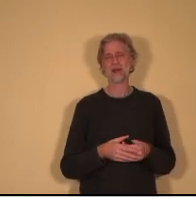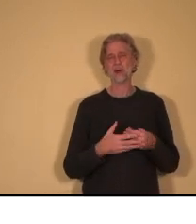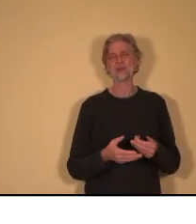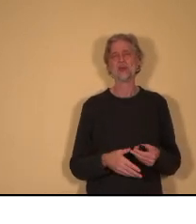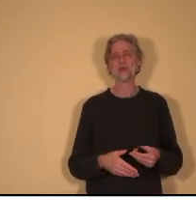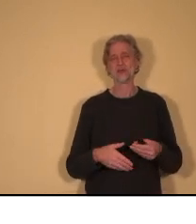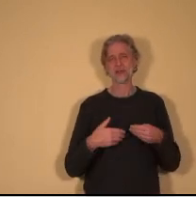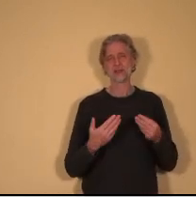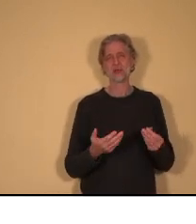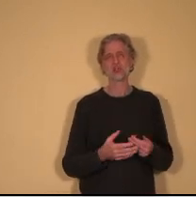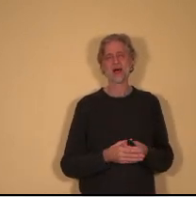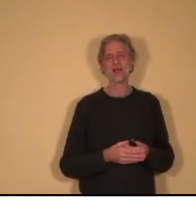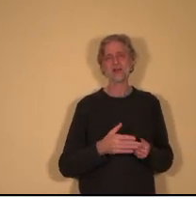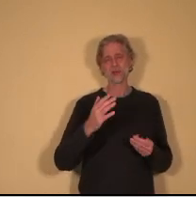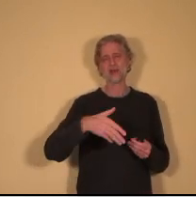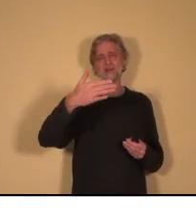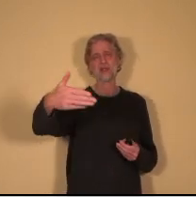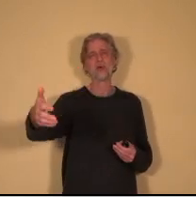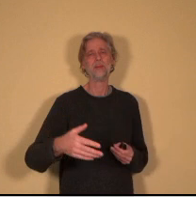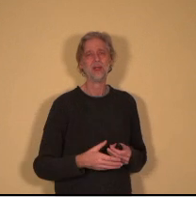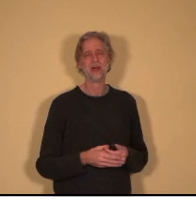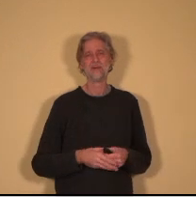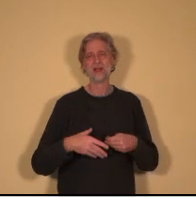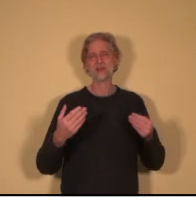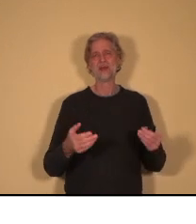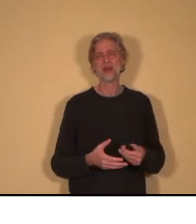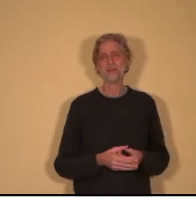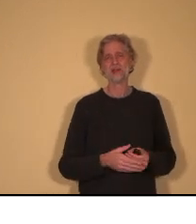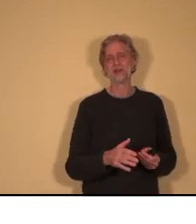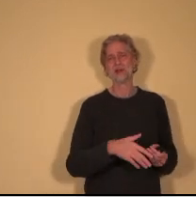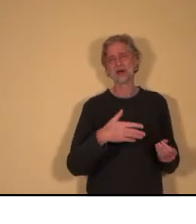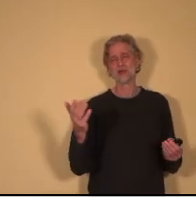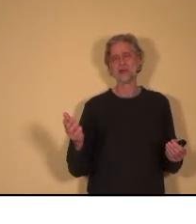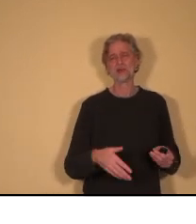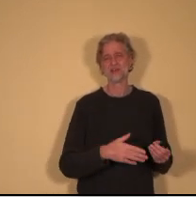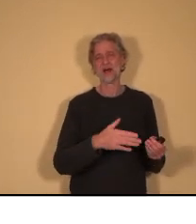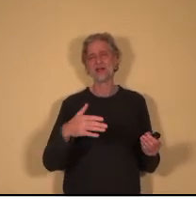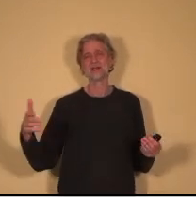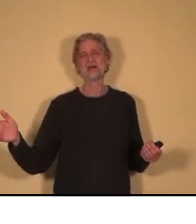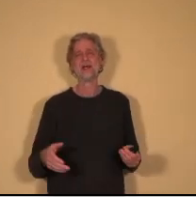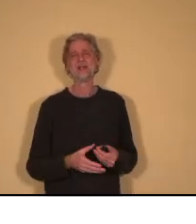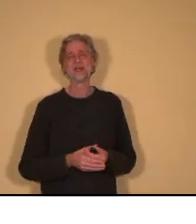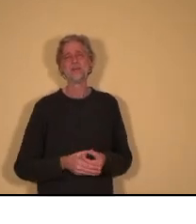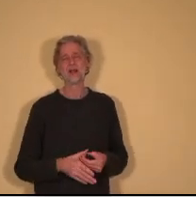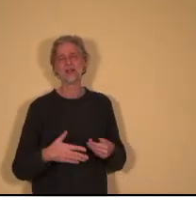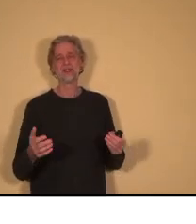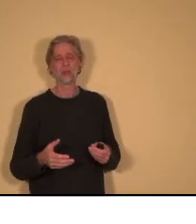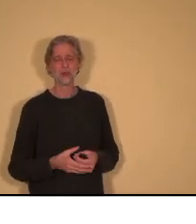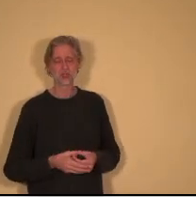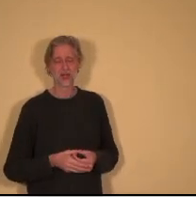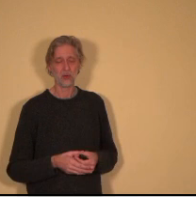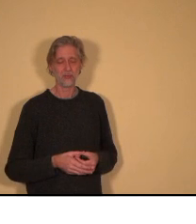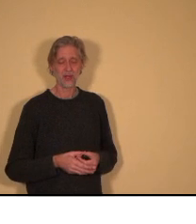Kippelement ausgelöst wird, dadurch steigt und das wiederum ein weiteres Kippelement auslöst, sodass nacheinander die Kippelemente